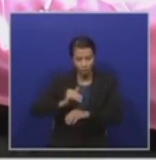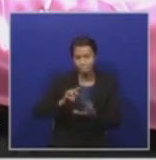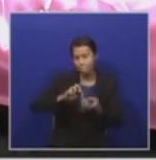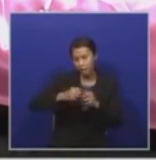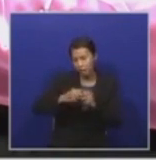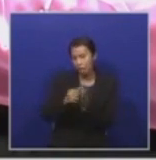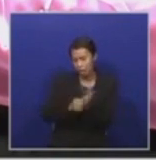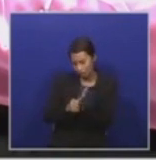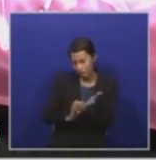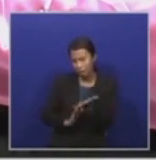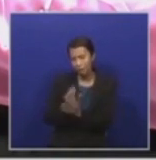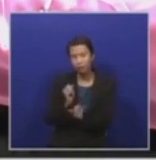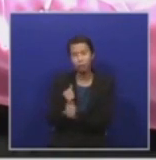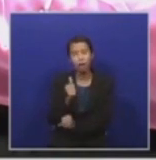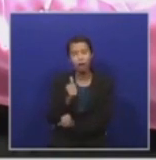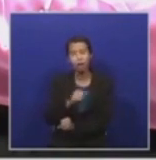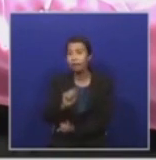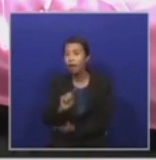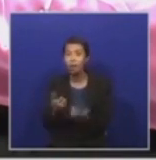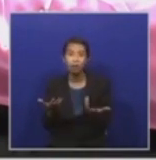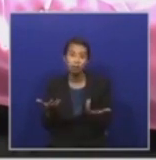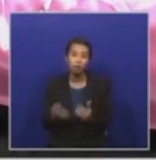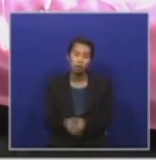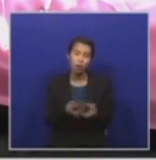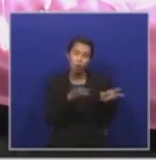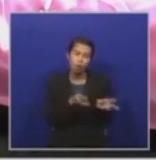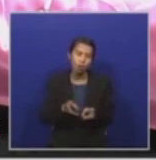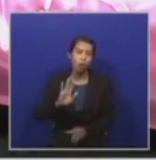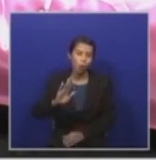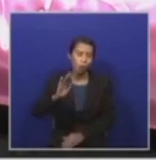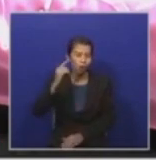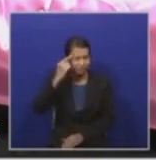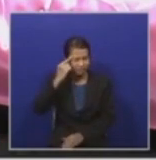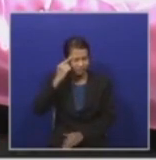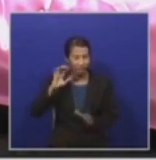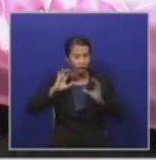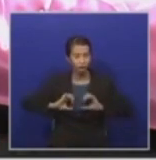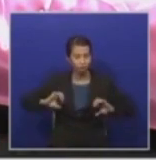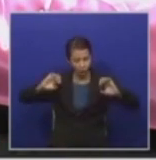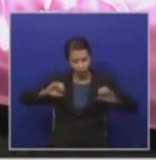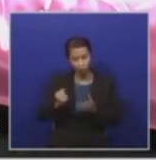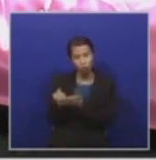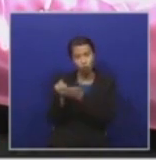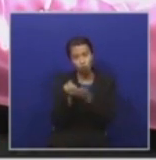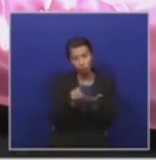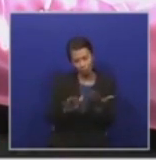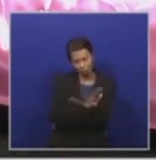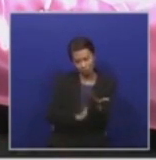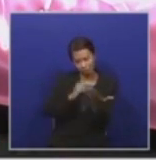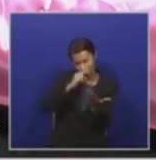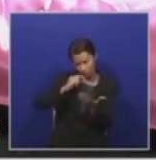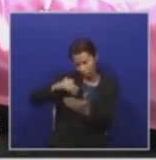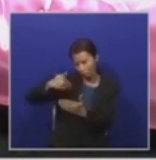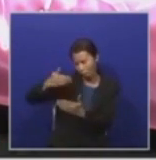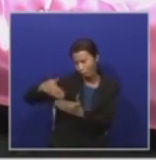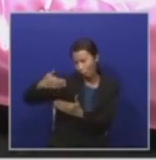ทศไหนล่ะวิธีคิดของรัฐบาลที่จะทำให้คนทั้งประเทศ70ล้านคนก้าวไปข้างหน้าได้ท่ามกลางมร